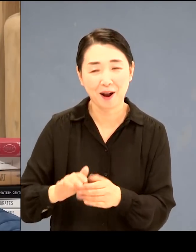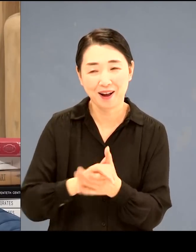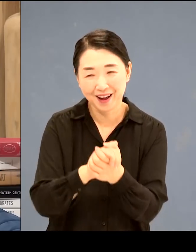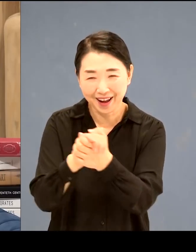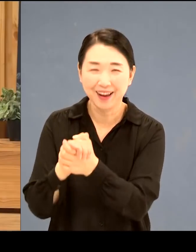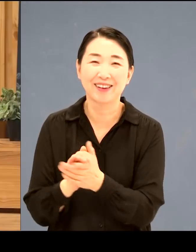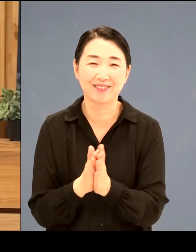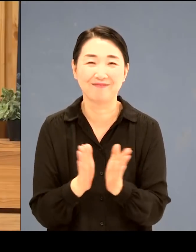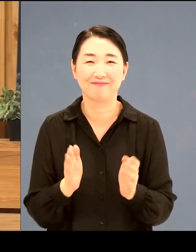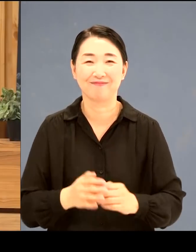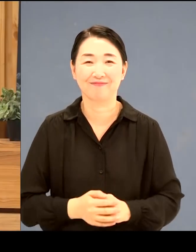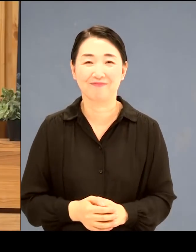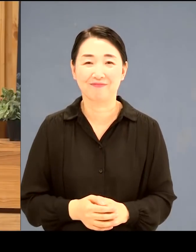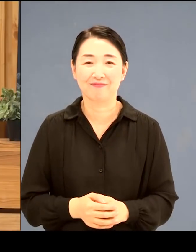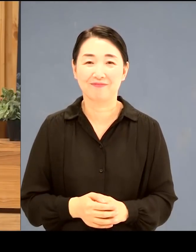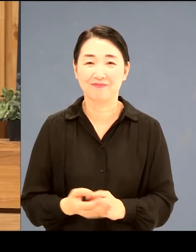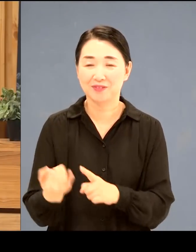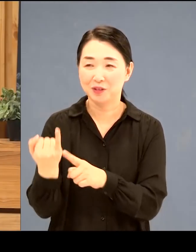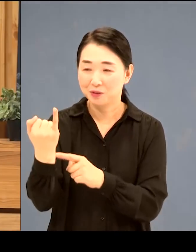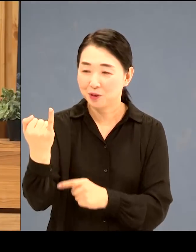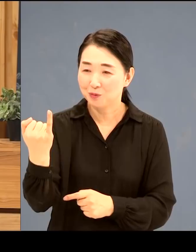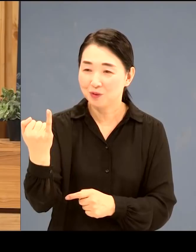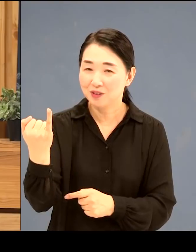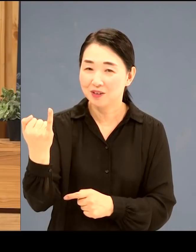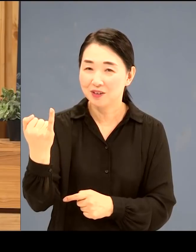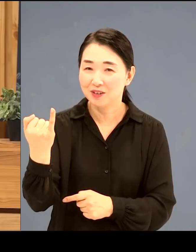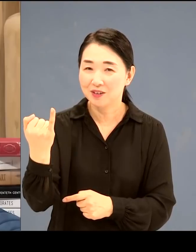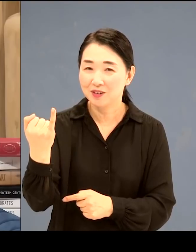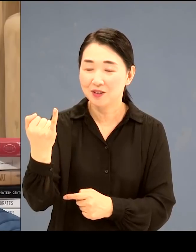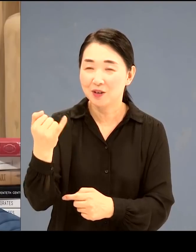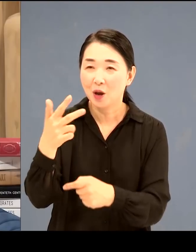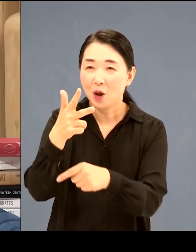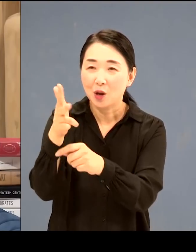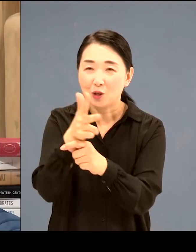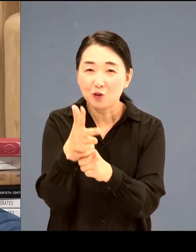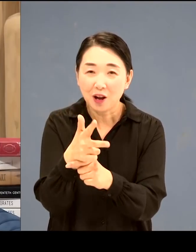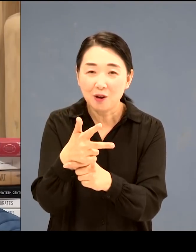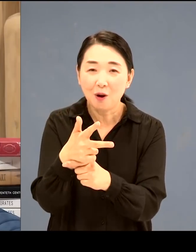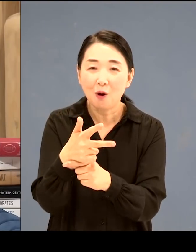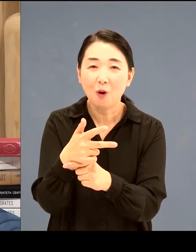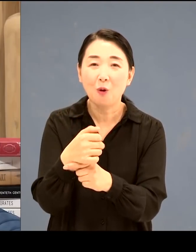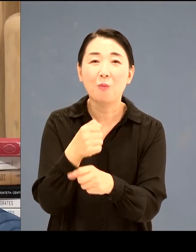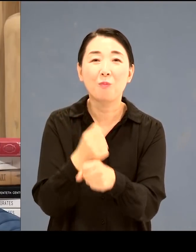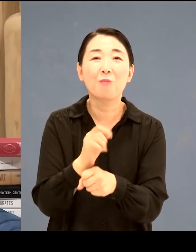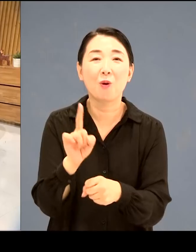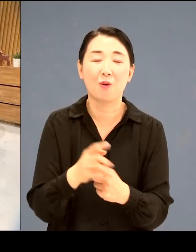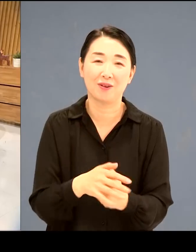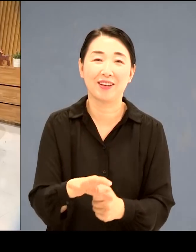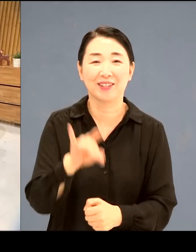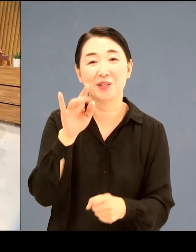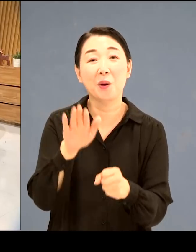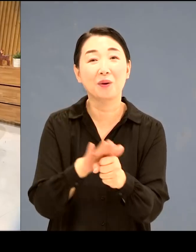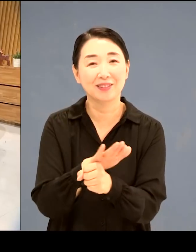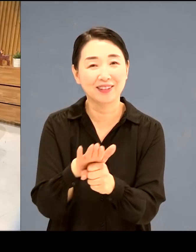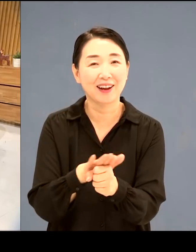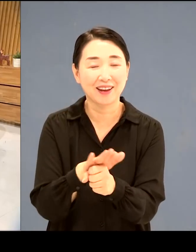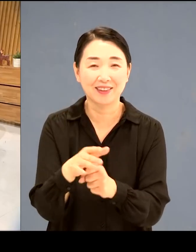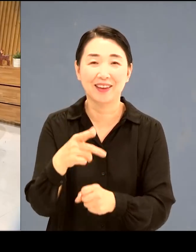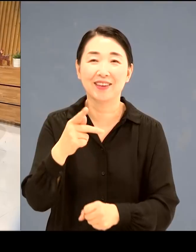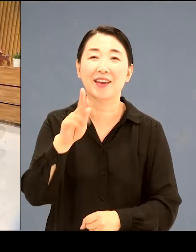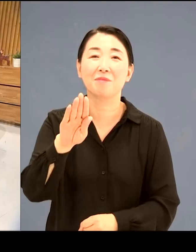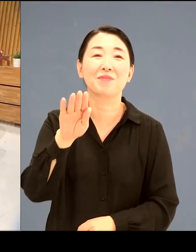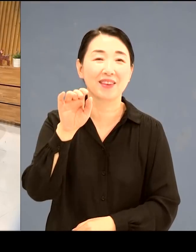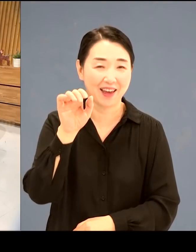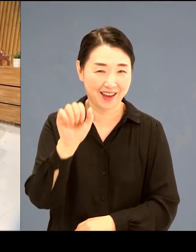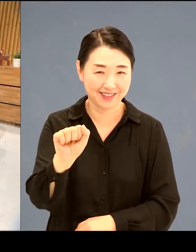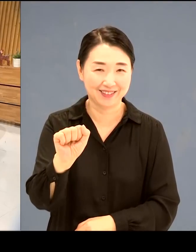친해지기 시작했죠. 그때 최지우 씨 맞고 최지우 씨 어떤 작품 하셨는지 혹시 기억나요? 그때 처음 저랑 같이 한 작품이 첫사랑이라는 국민 KBS에서